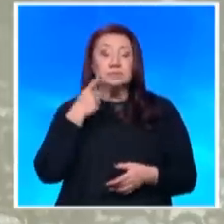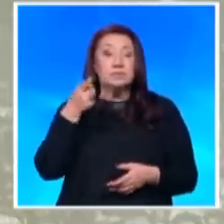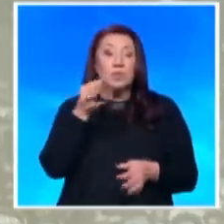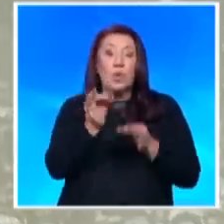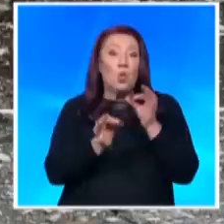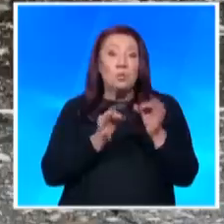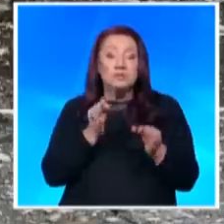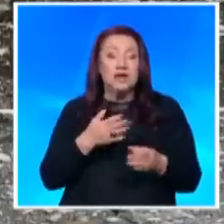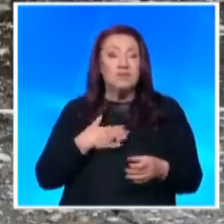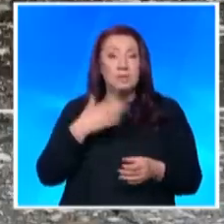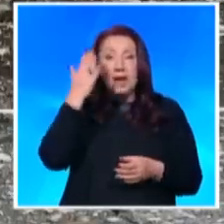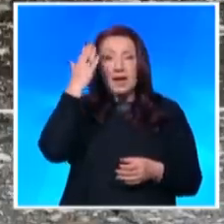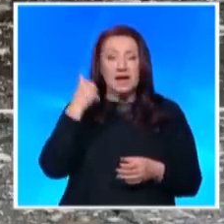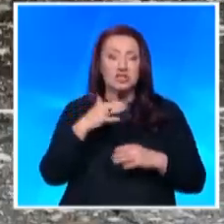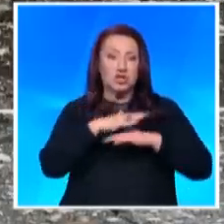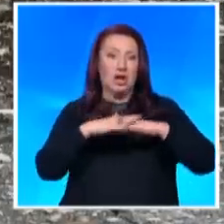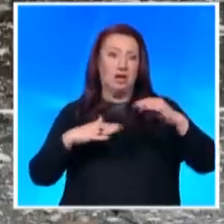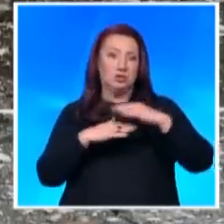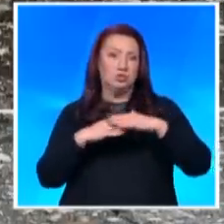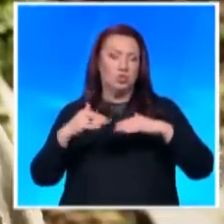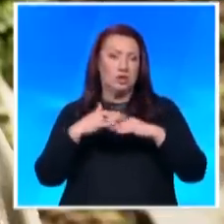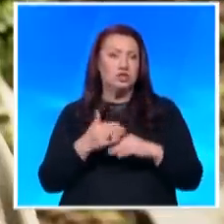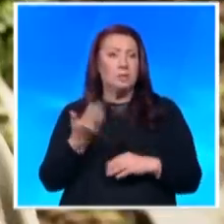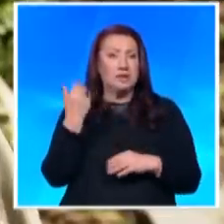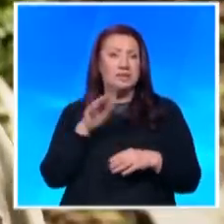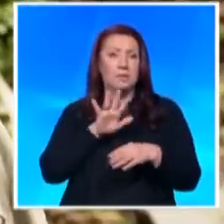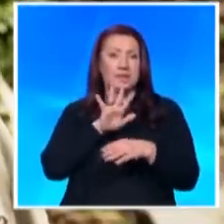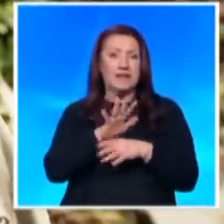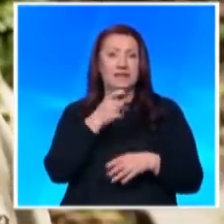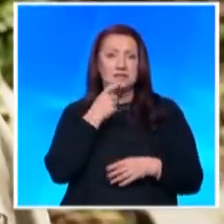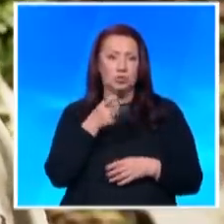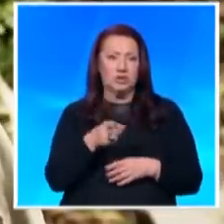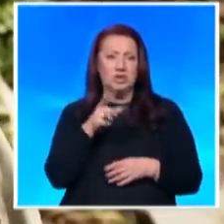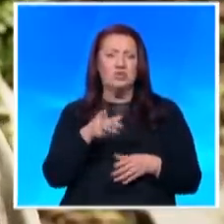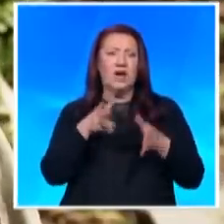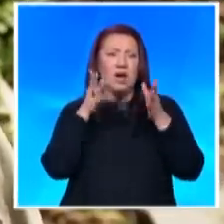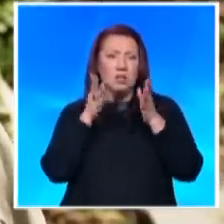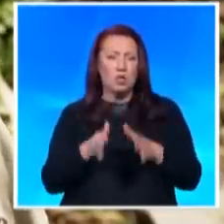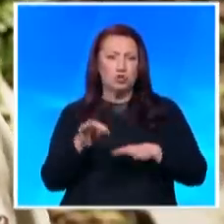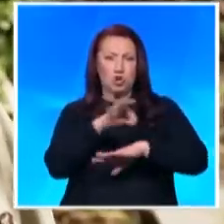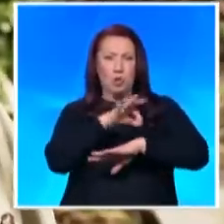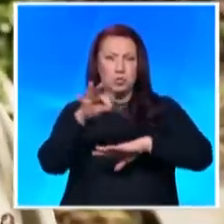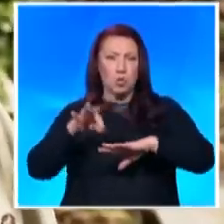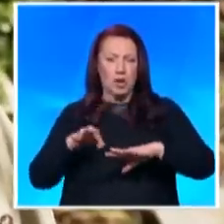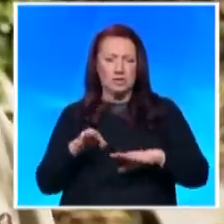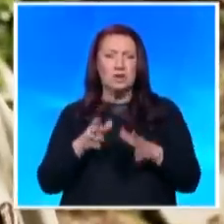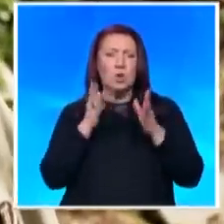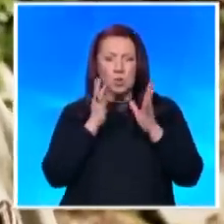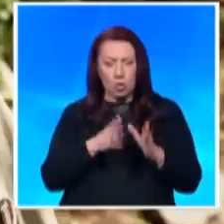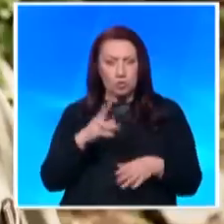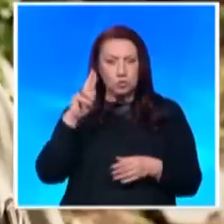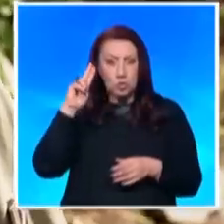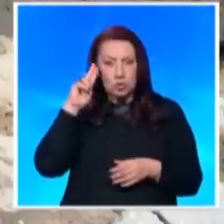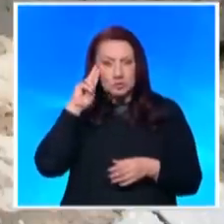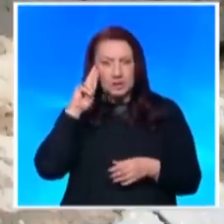на грешки при изграждането на водопровода преди 15 години. Това е един много лош проект, много лошо изпълнен и с много